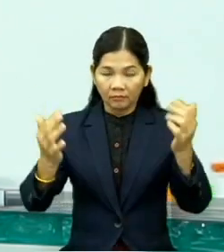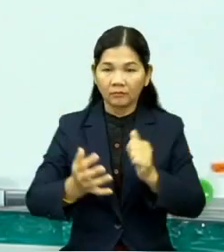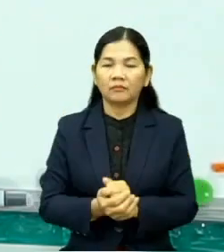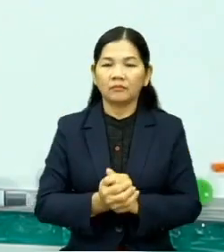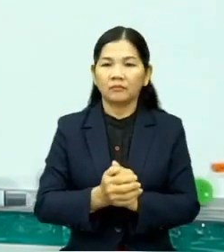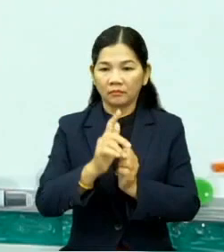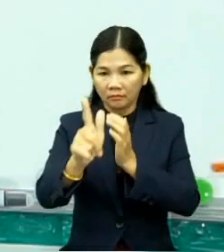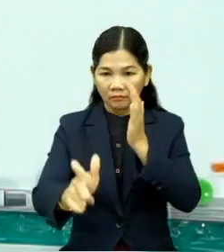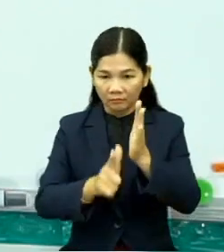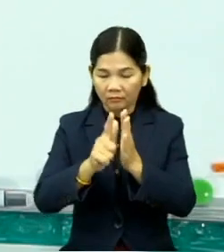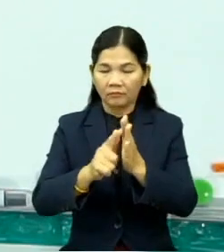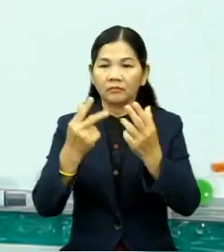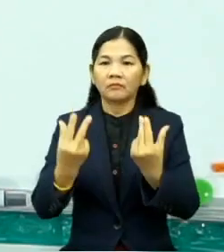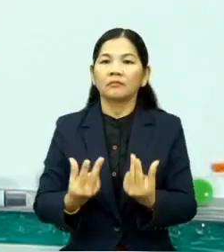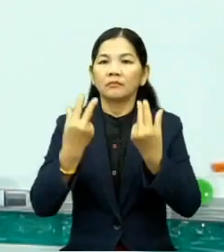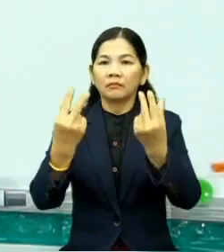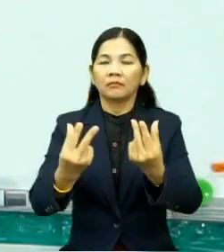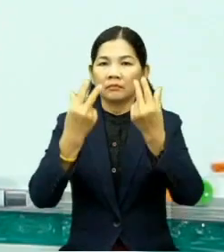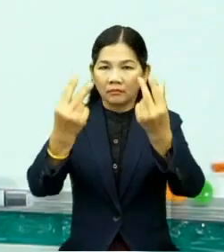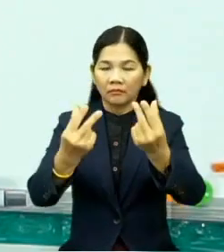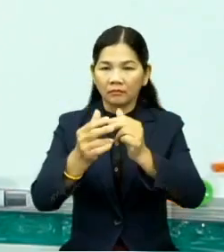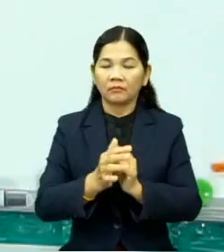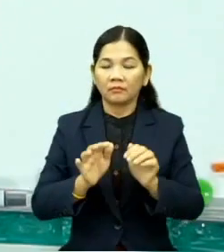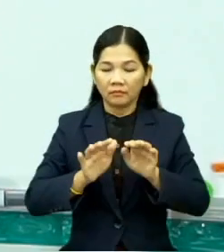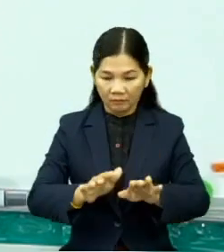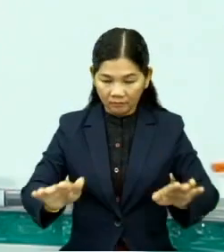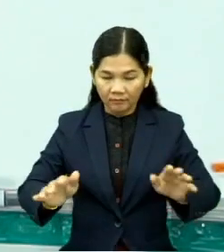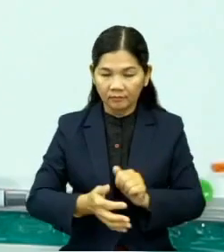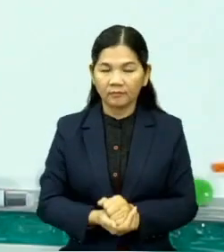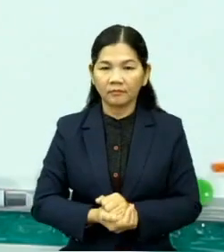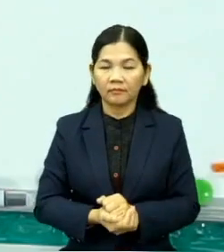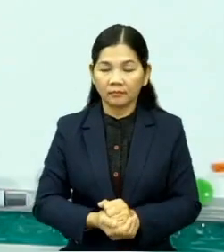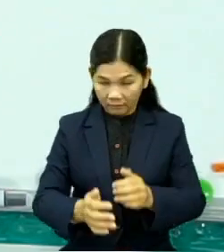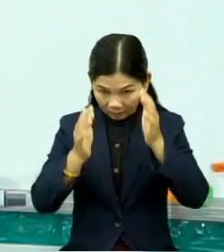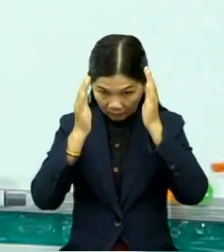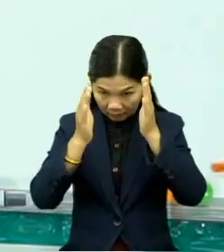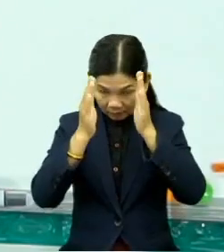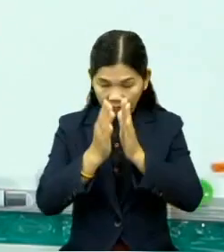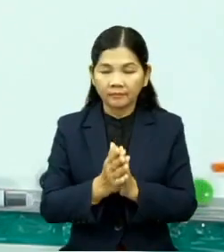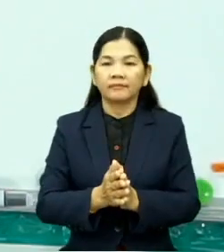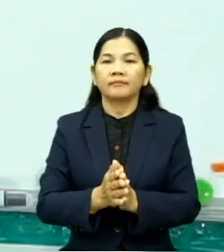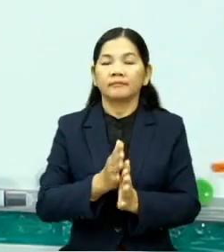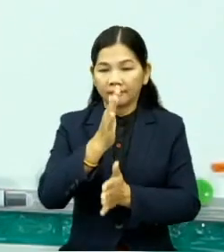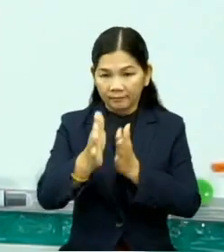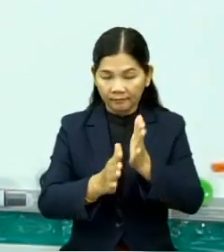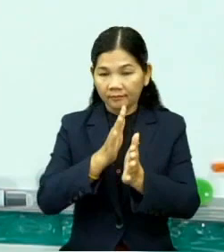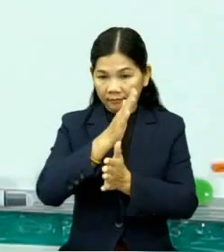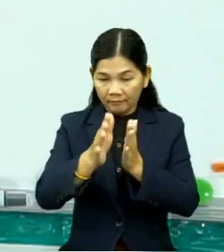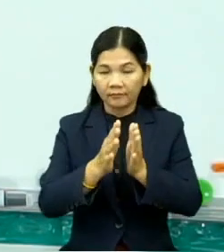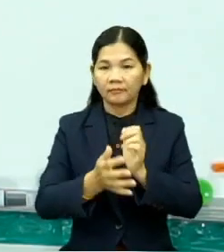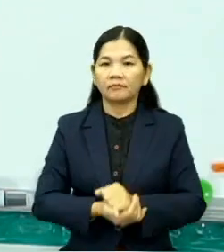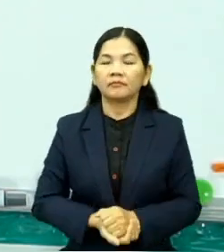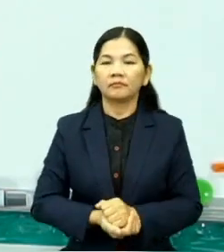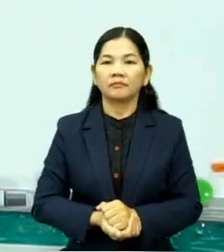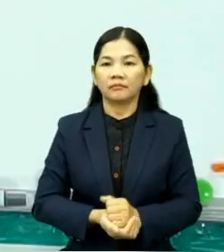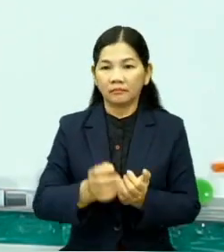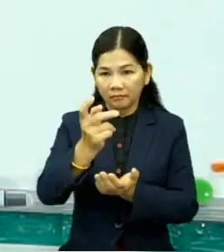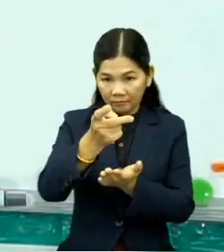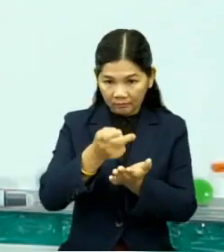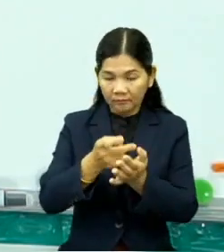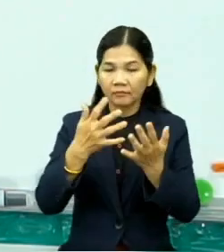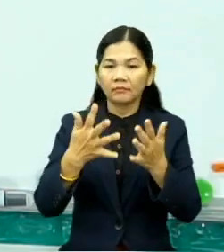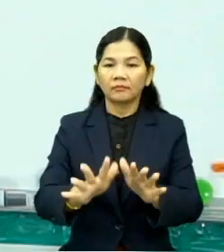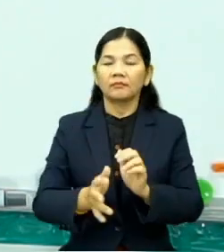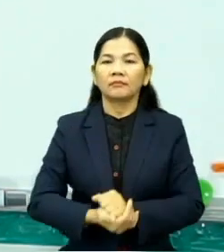ជាតិកាន់ថ្កានចាអរគុណកូនទាំងអស់គ្នាកូនបានយកចិត្តទុកដាក់ចាស្ដាប់អ្នកគ្រូអានអត្ថបទតាជាគំរូរួចរាល់